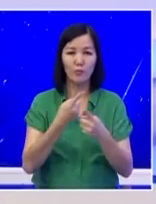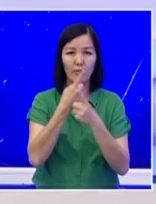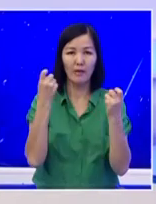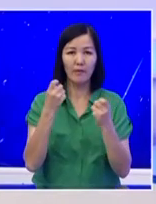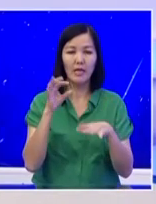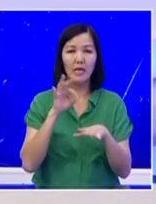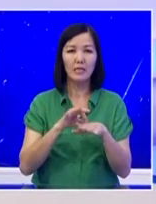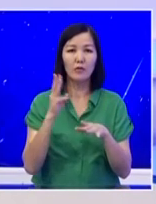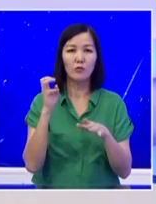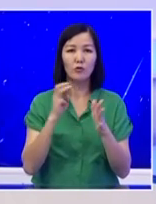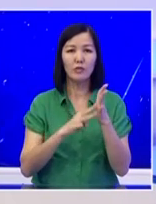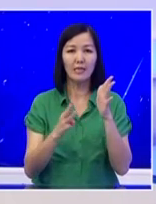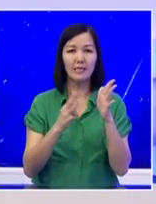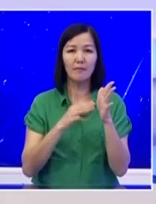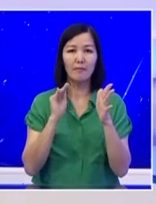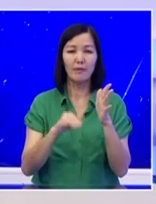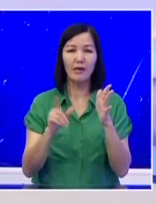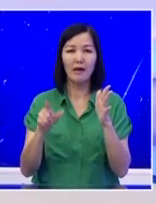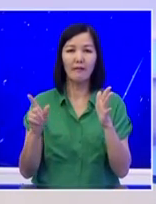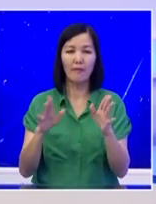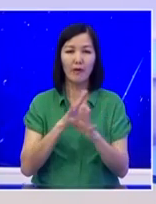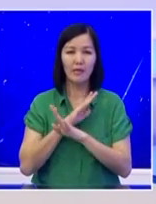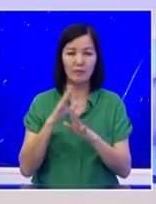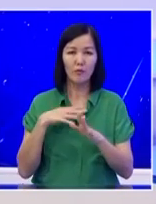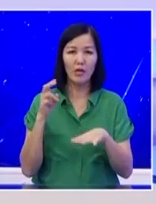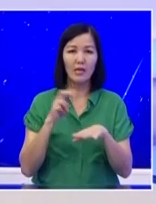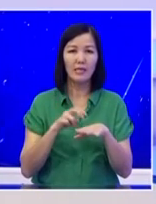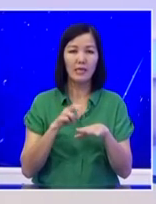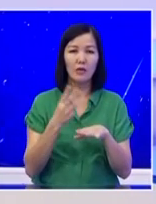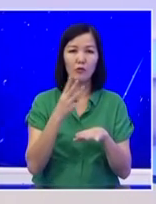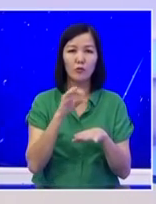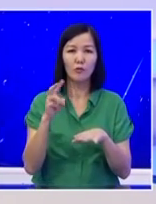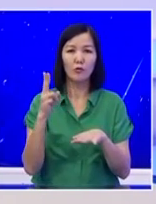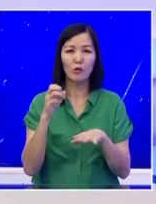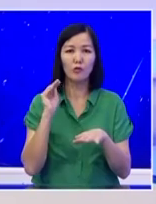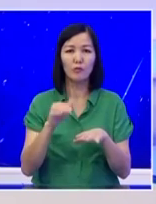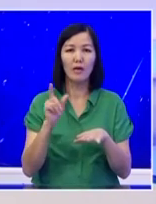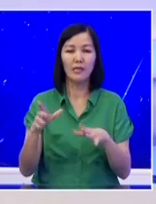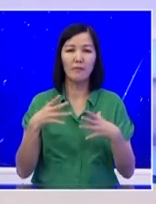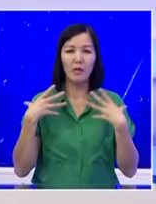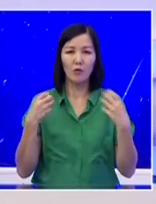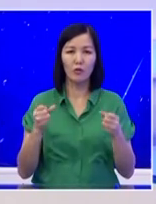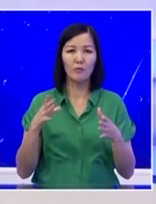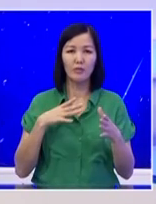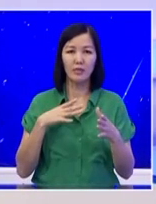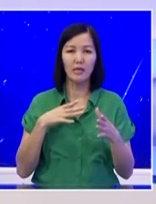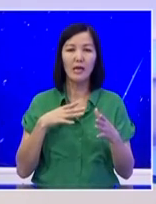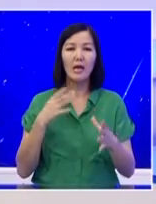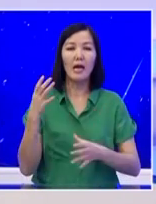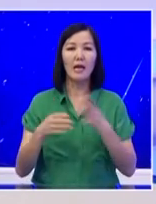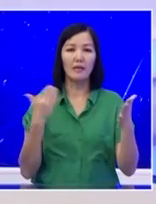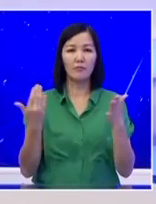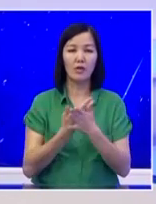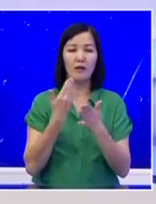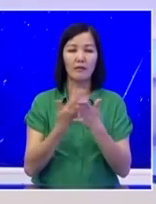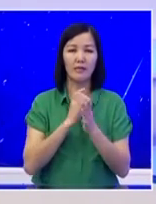мәліметіне сүйенсек, індеттен 388 мың адам қайтыс болды. Дәрігерлер 3 миллион 200 мыңнан аса науқасты айықтырып,